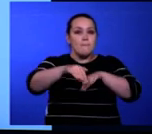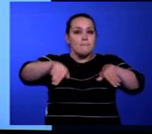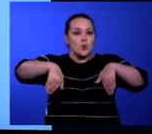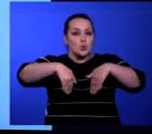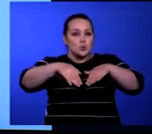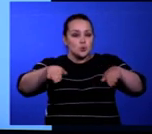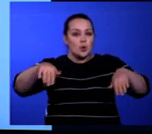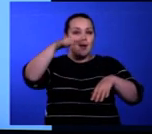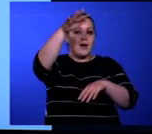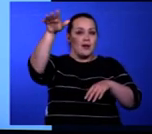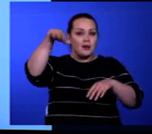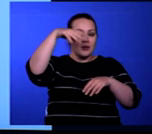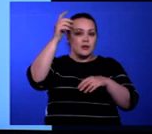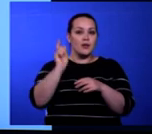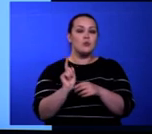небу тянется.